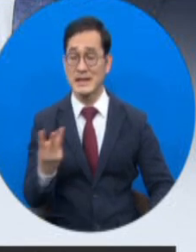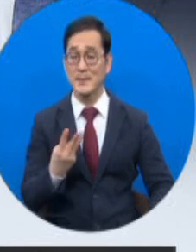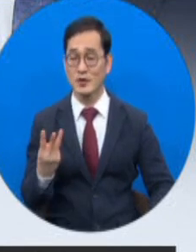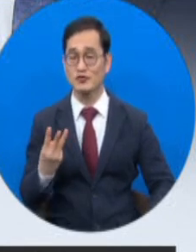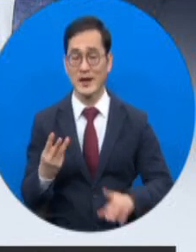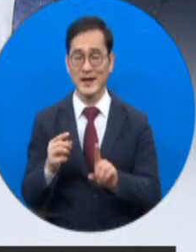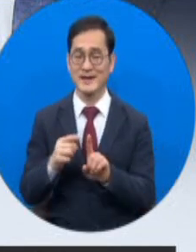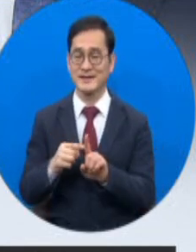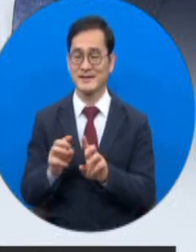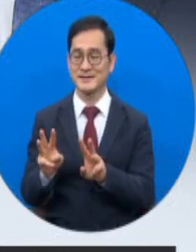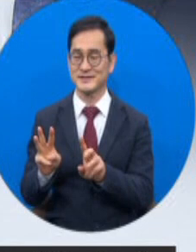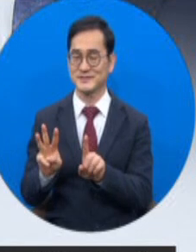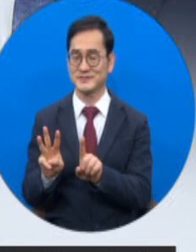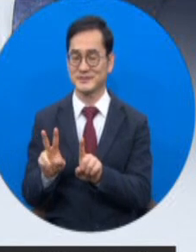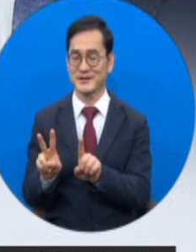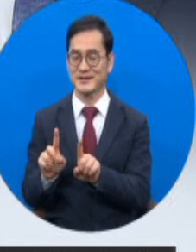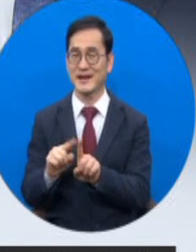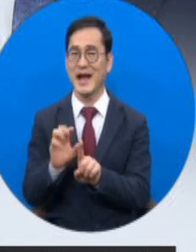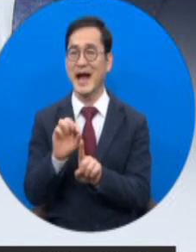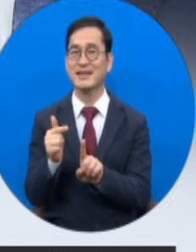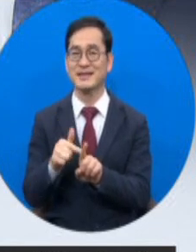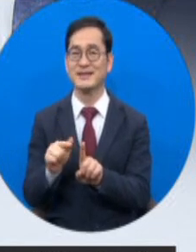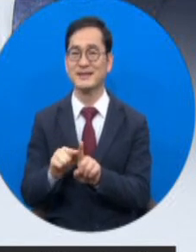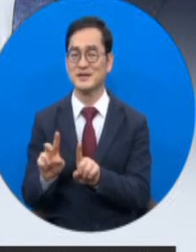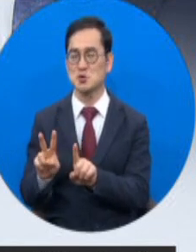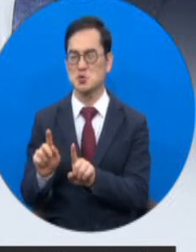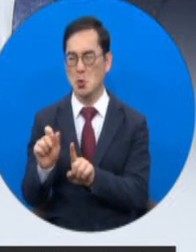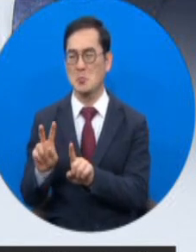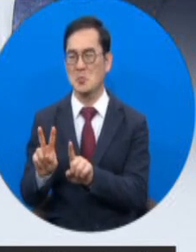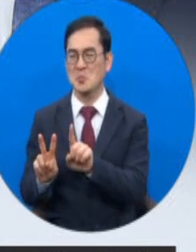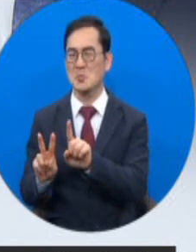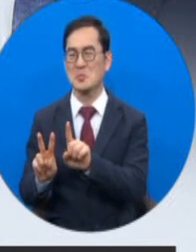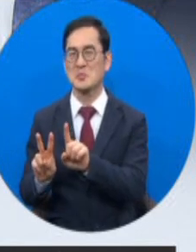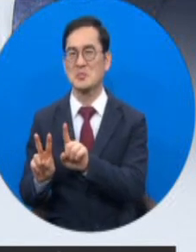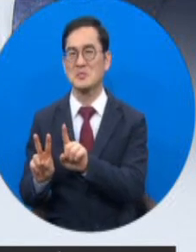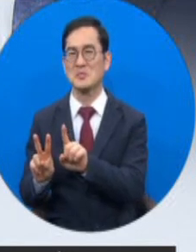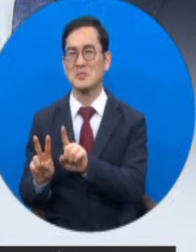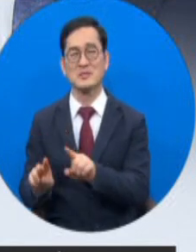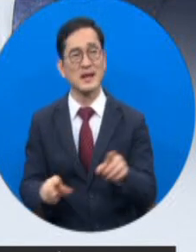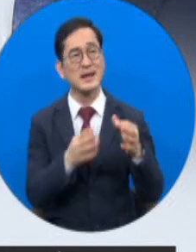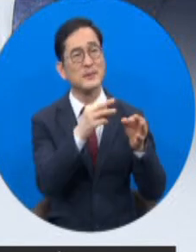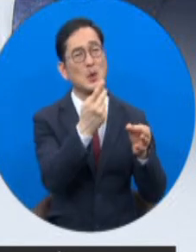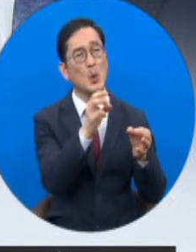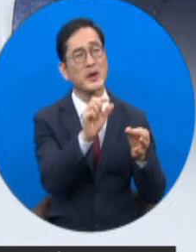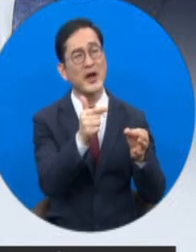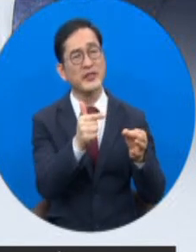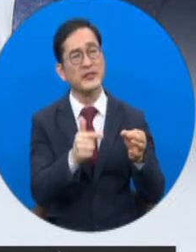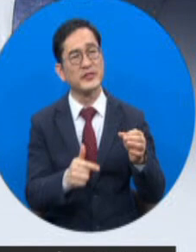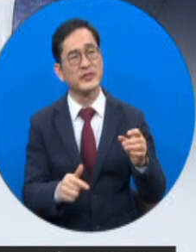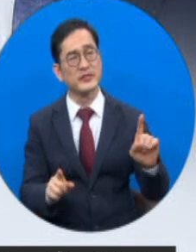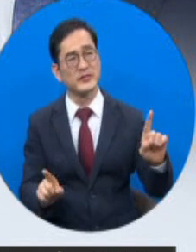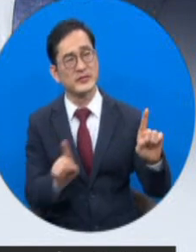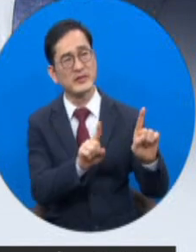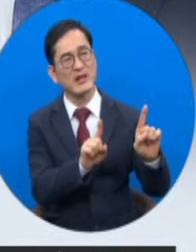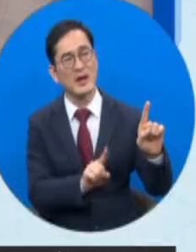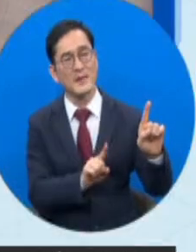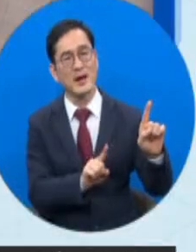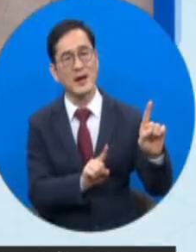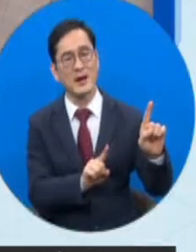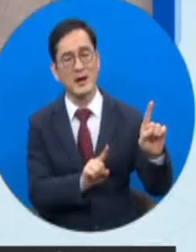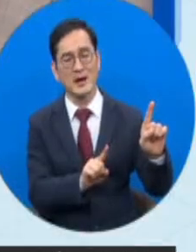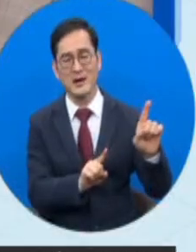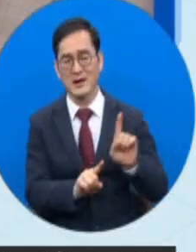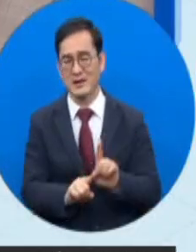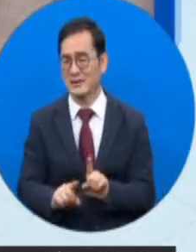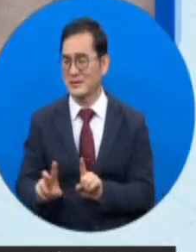김동현 대표 를 이기기 위해서는 일대 3구 돌은 좀 가기 어렵지 않겠느냐 네 그러면 1대 1 구도를 만들기 위해서